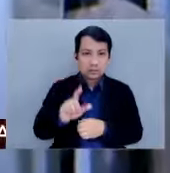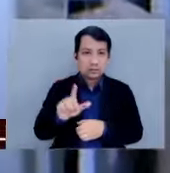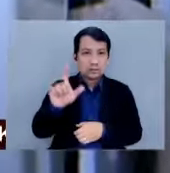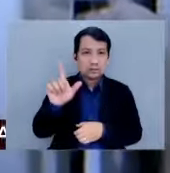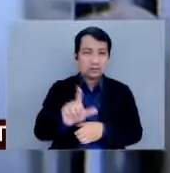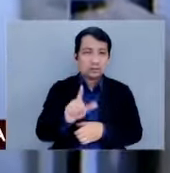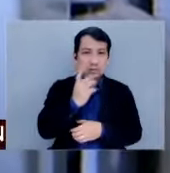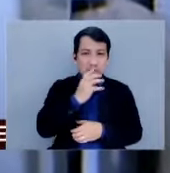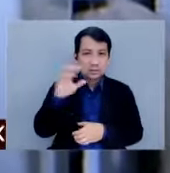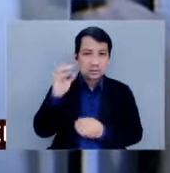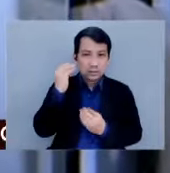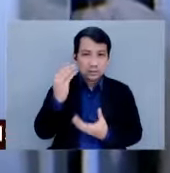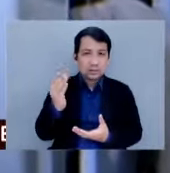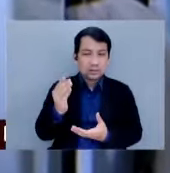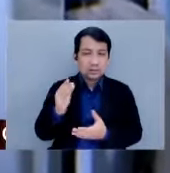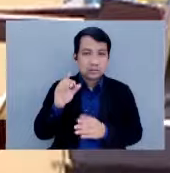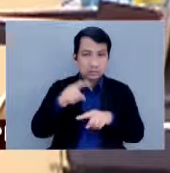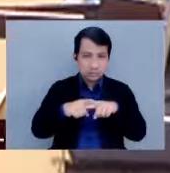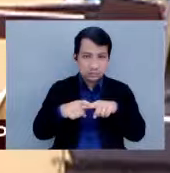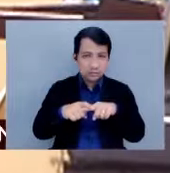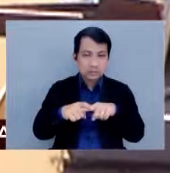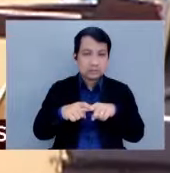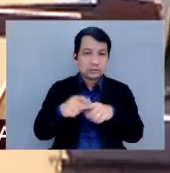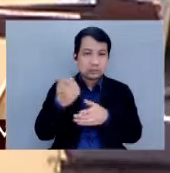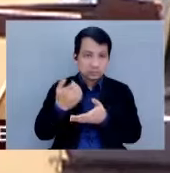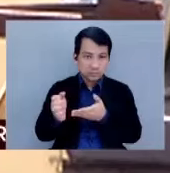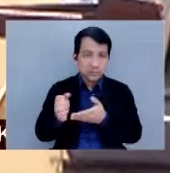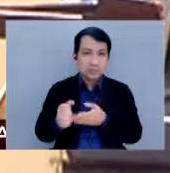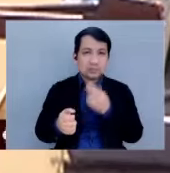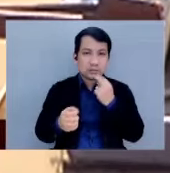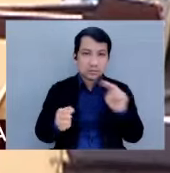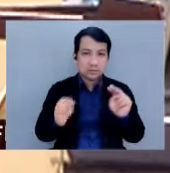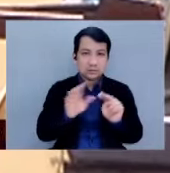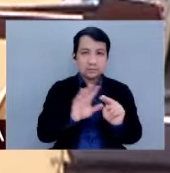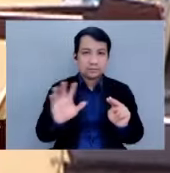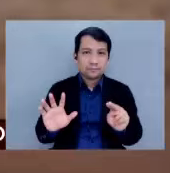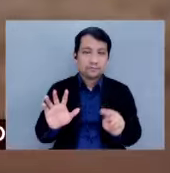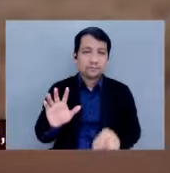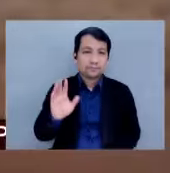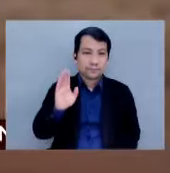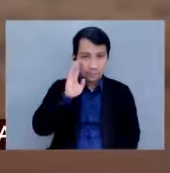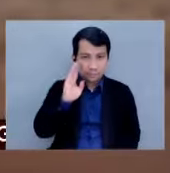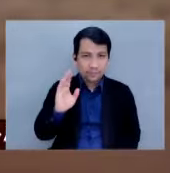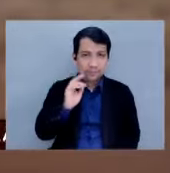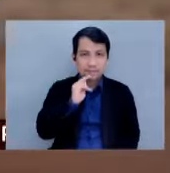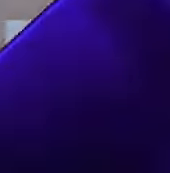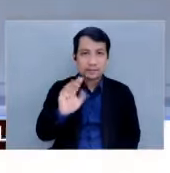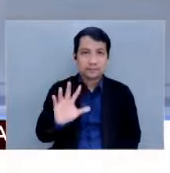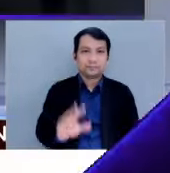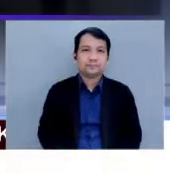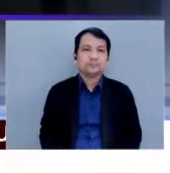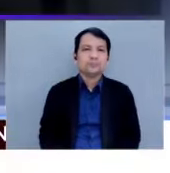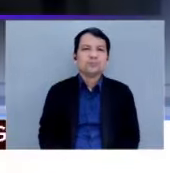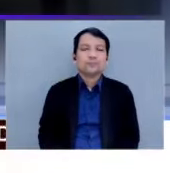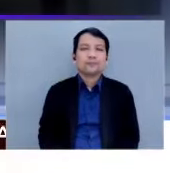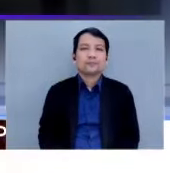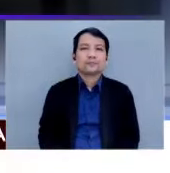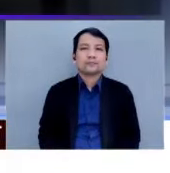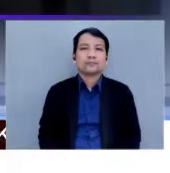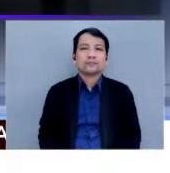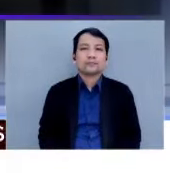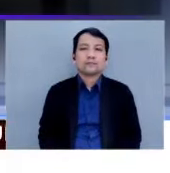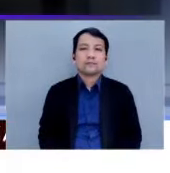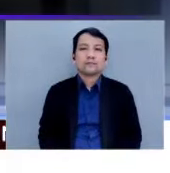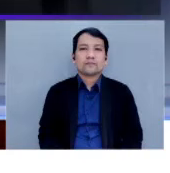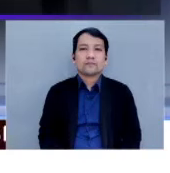at menos pa sa gastos. Nagbabalita mula sa Frontline, Brian Basa, News 5. Sa ibang